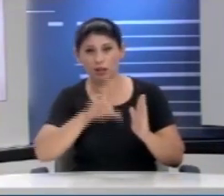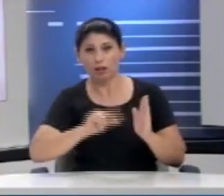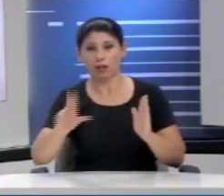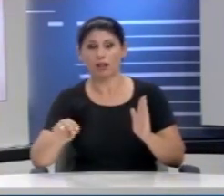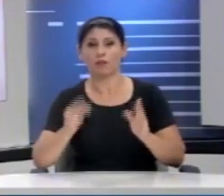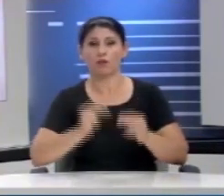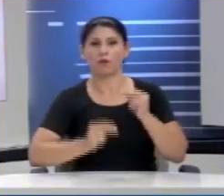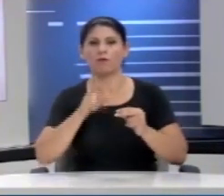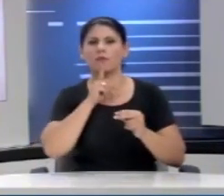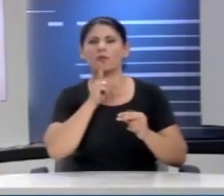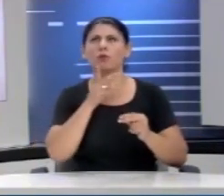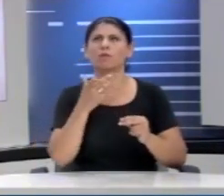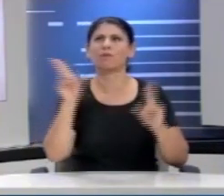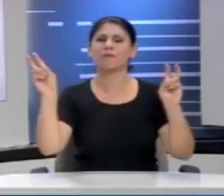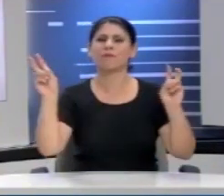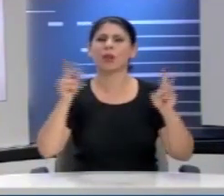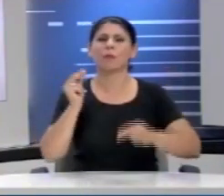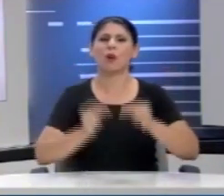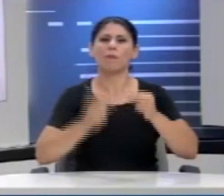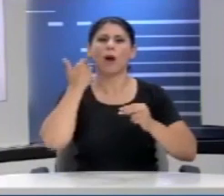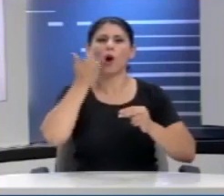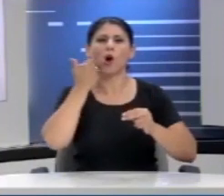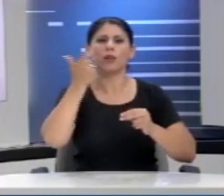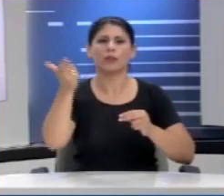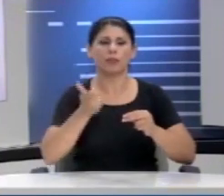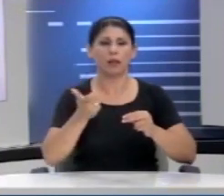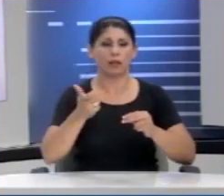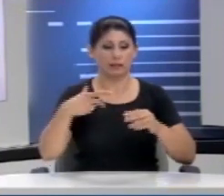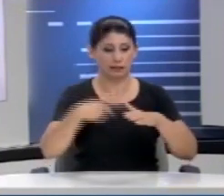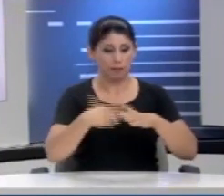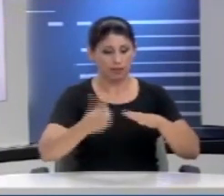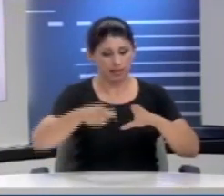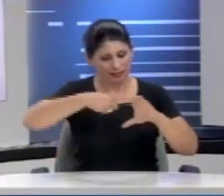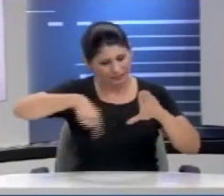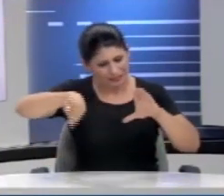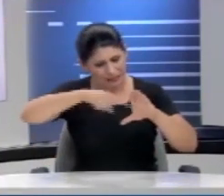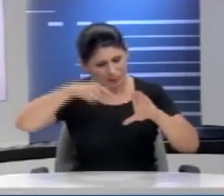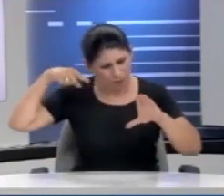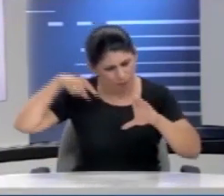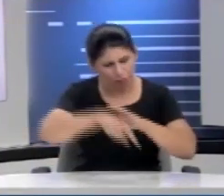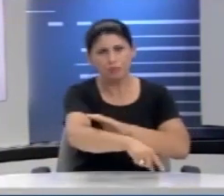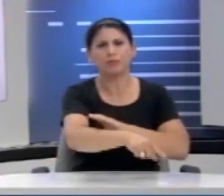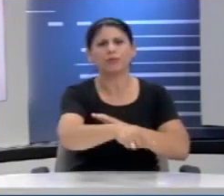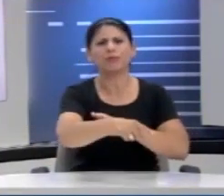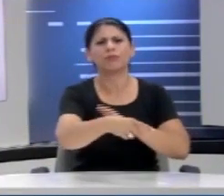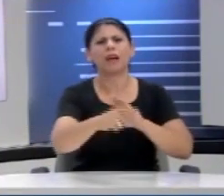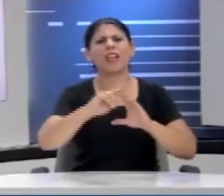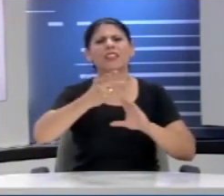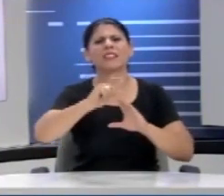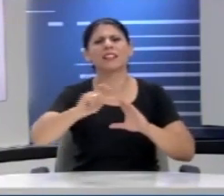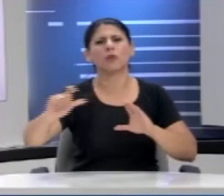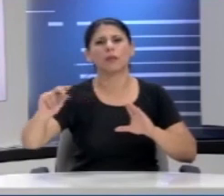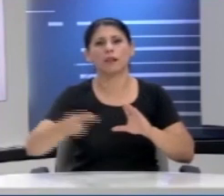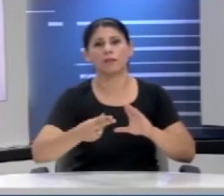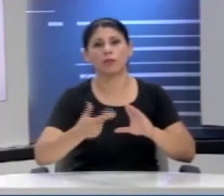πρόβλημα κόκκινων δανείων. Οι τράπεζες βρίσκονται με μια τρύπα πολλών δεκάδων δισεκατομμυρίων ευρώ. Και